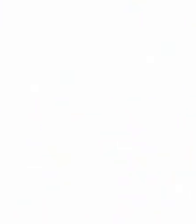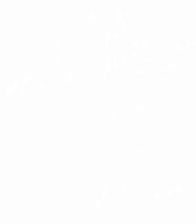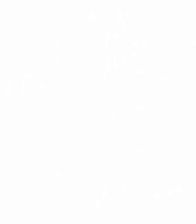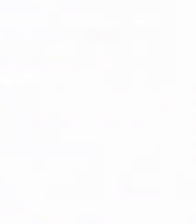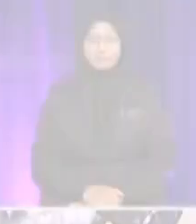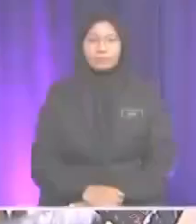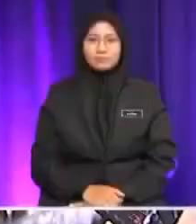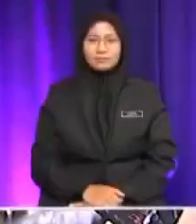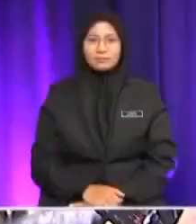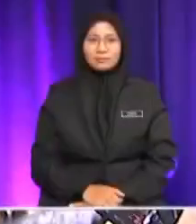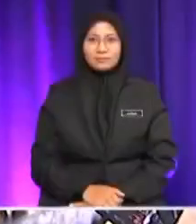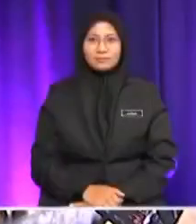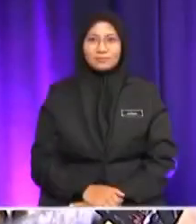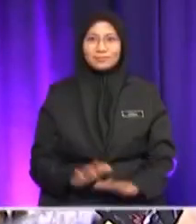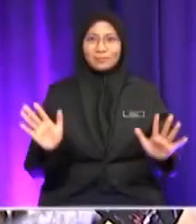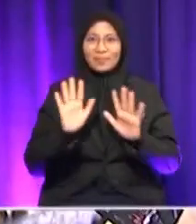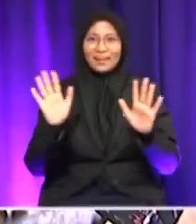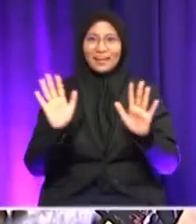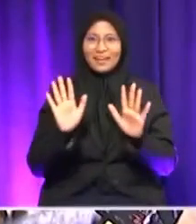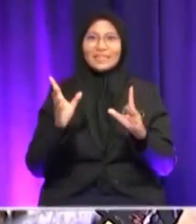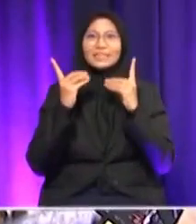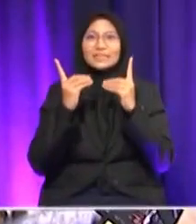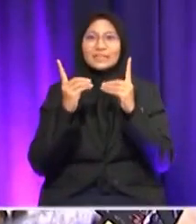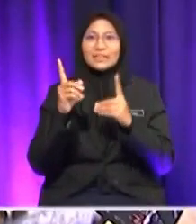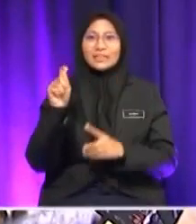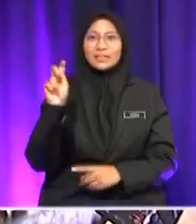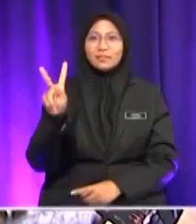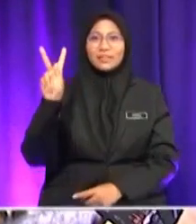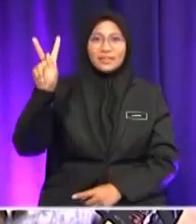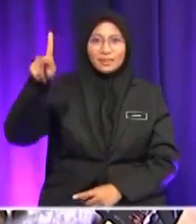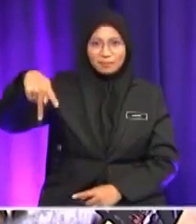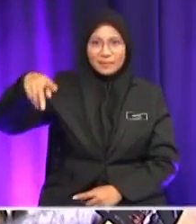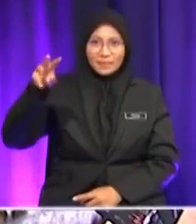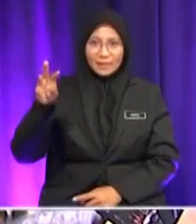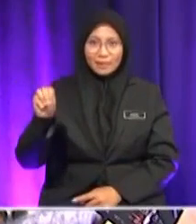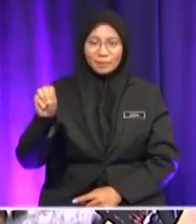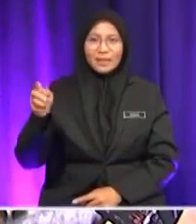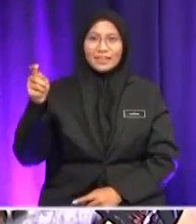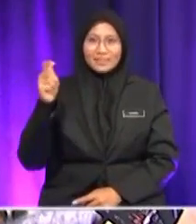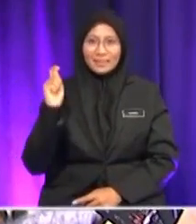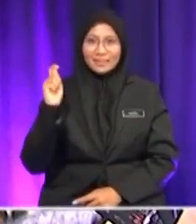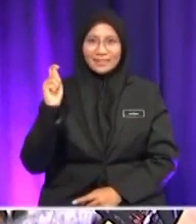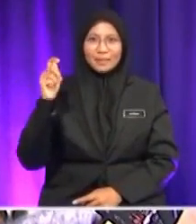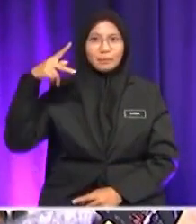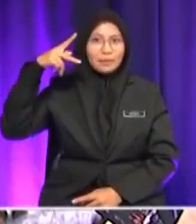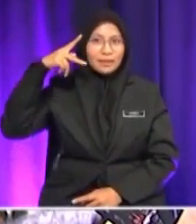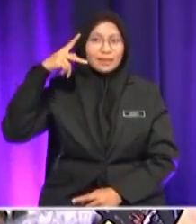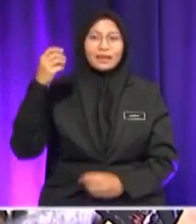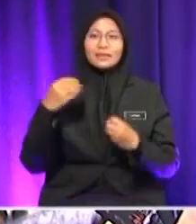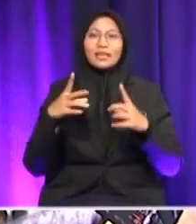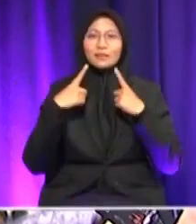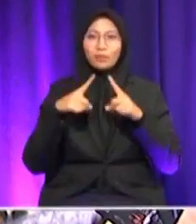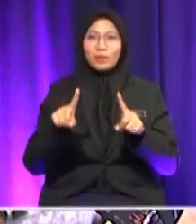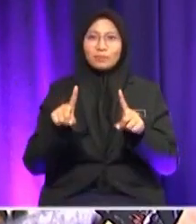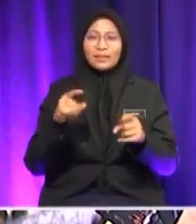KPM. Hello, hello, Direk TV KPM. Sebentar tadi kita dah dengar Pritika memberitahu bagaimana jika